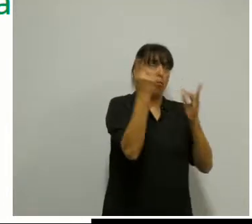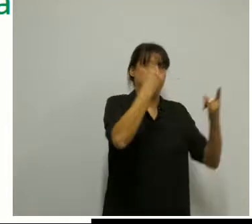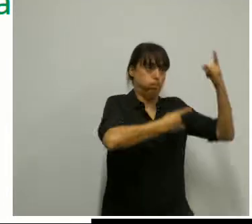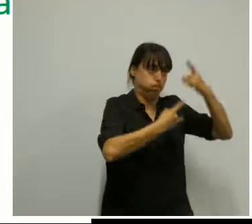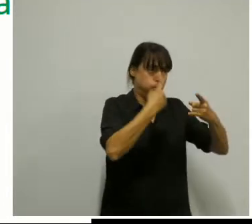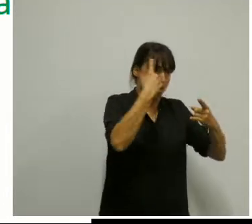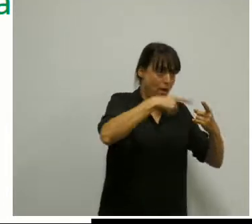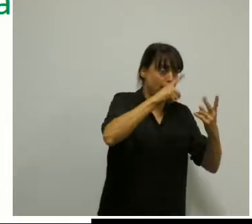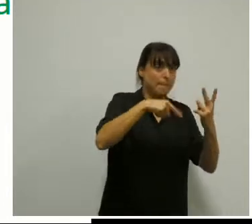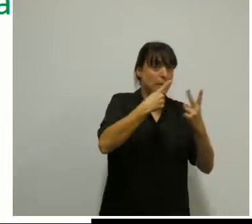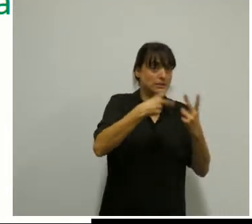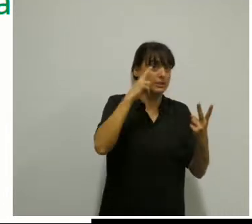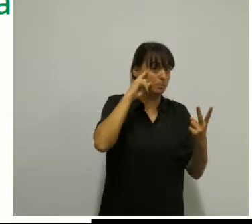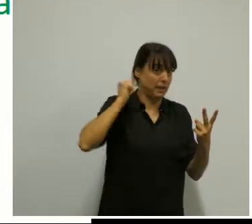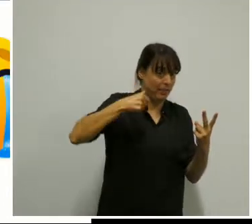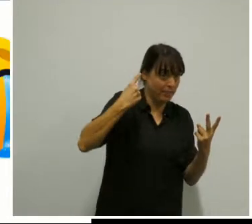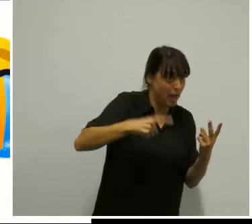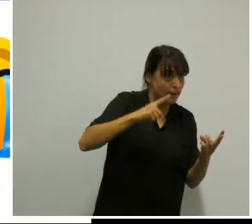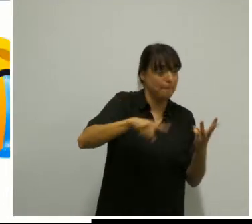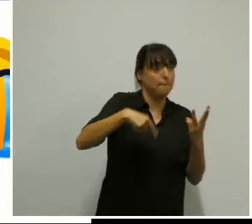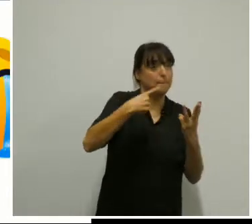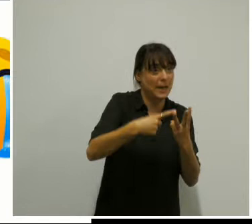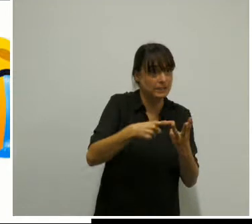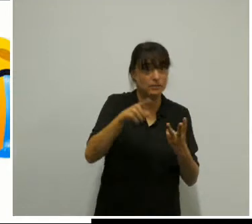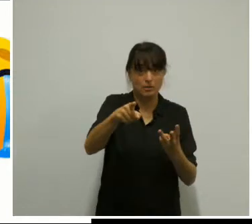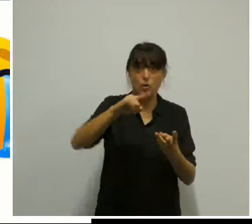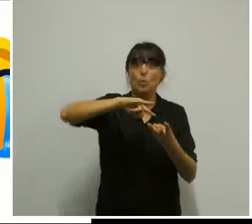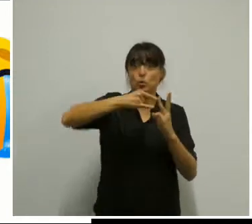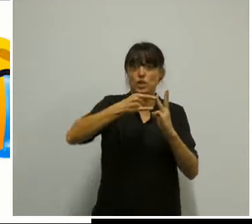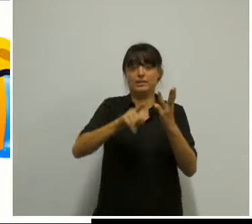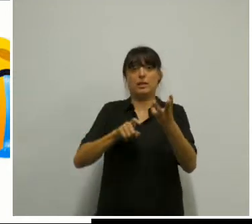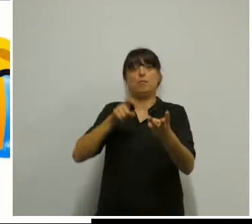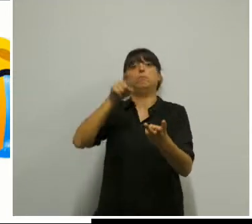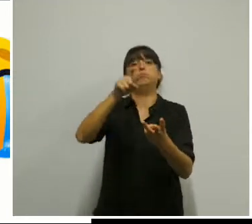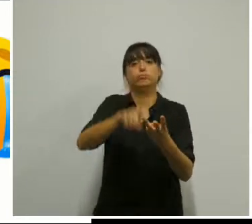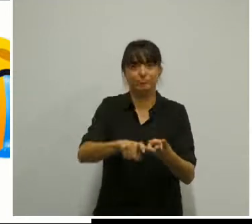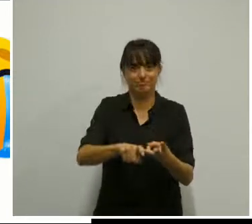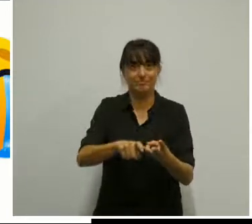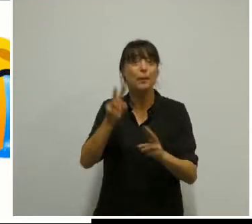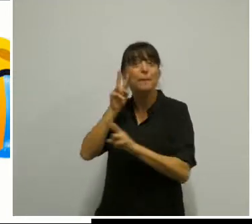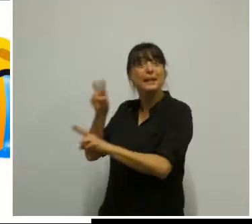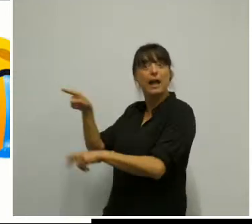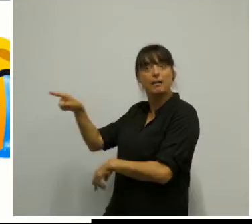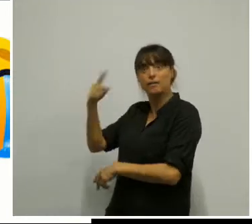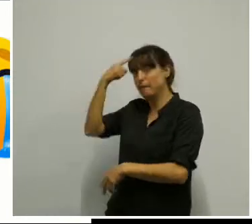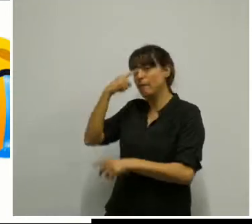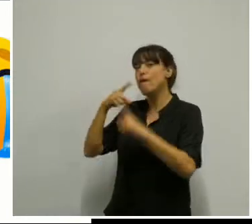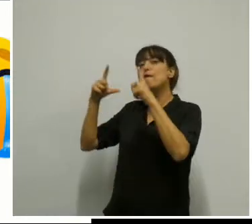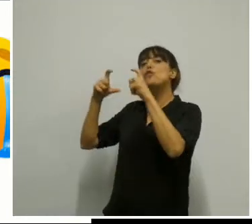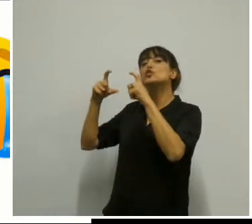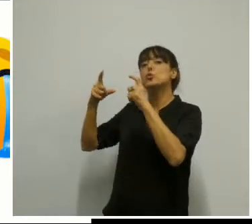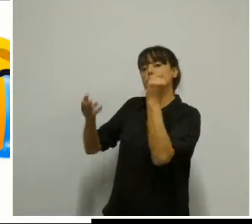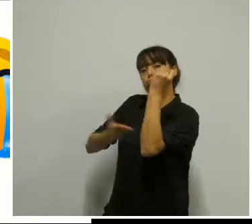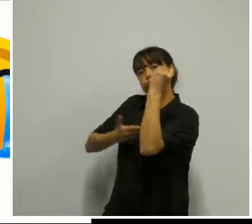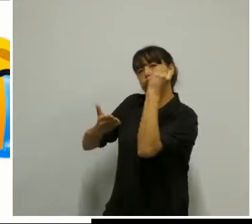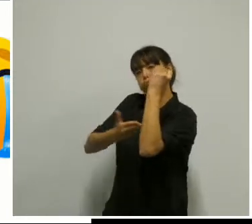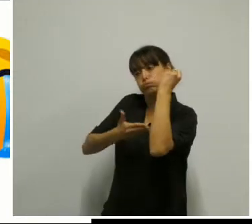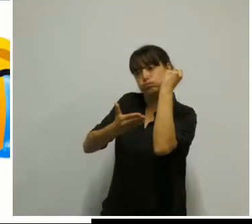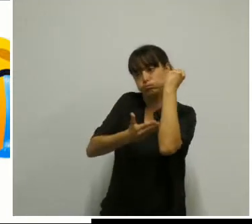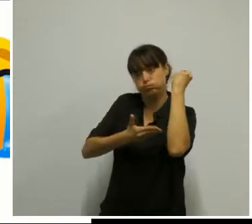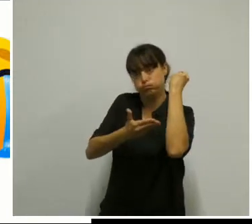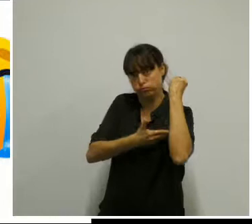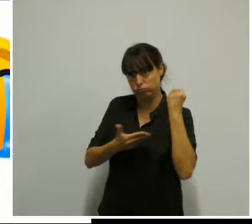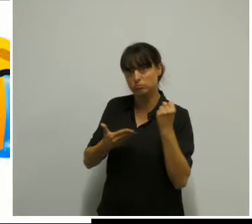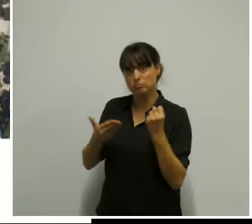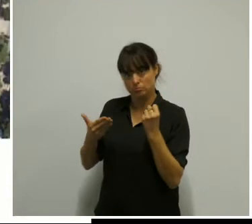i l'oportunitat, vam presentar-nos, bueno, aquí veieu la foto de com va quedar la pineda. Tot això són soques tallades, tot inundat